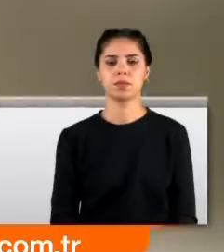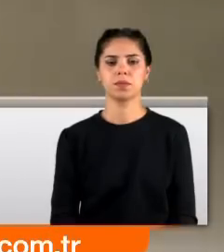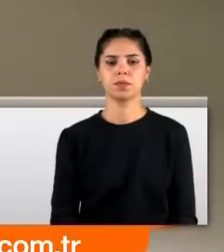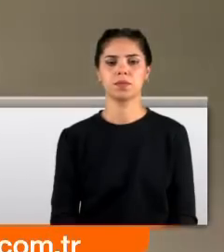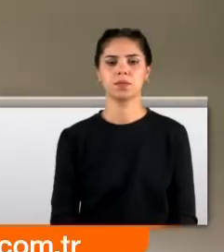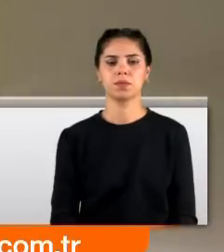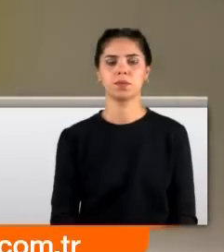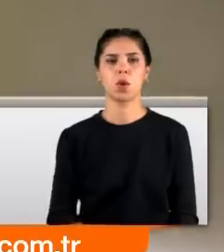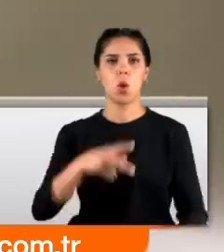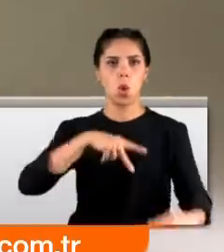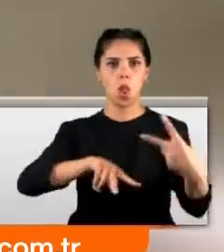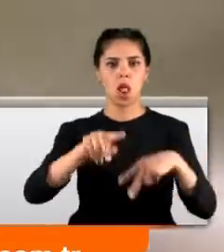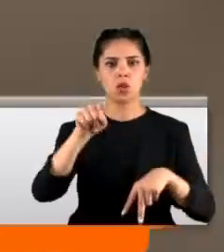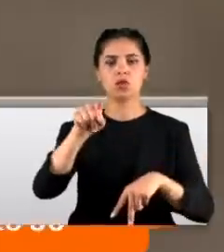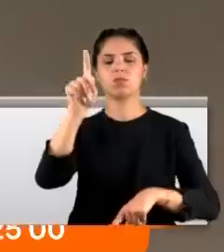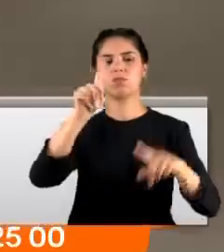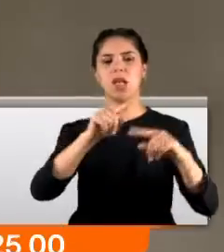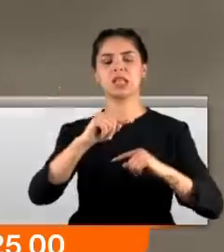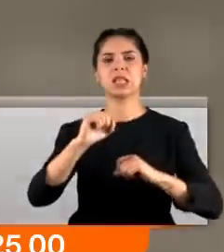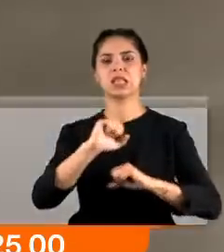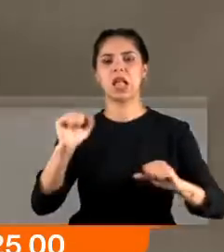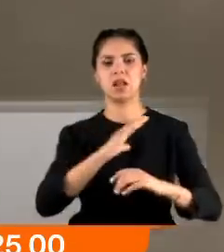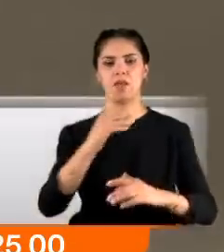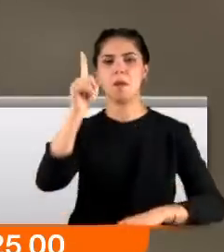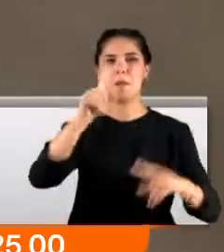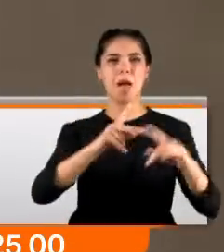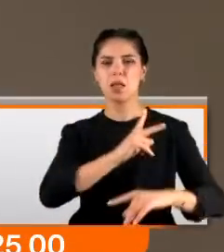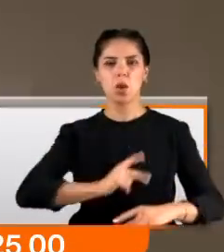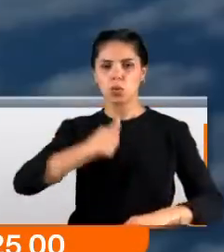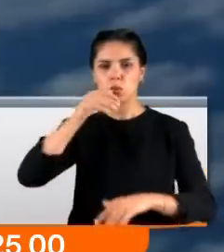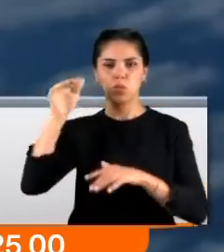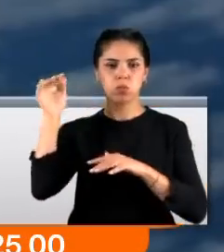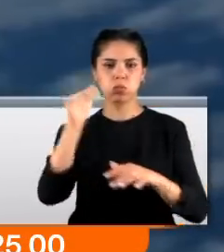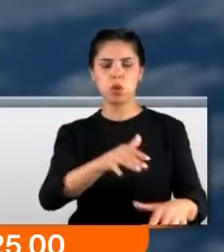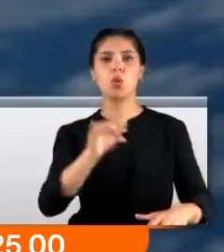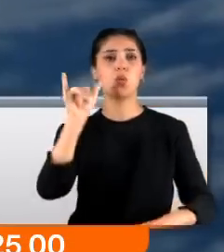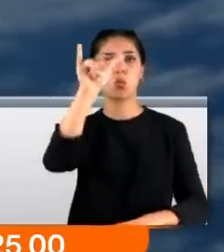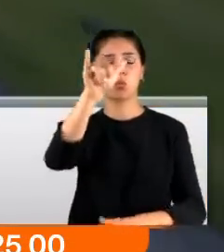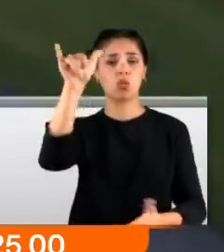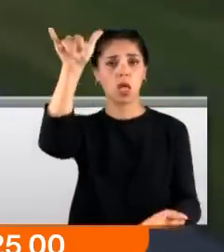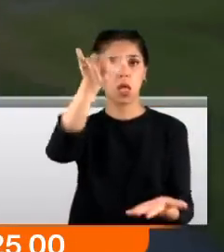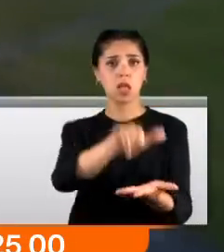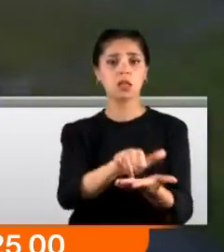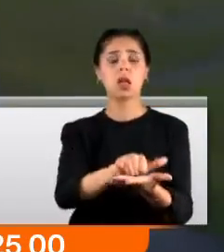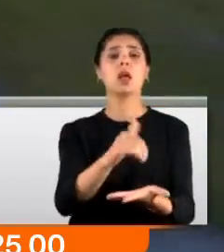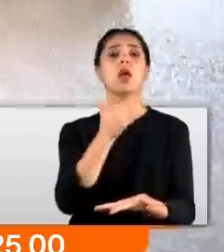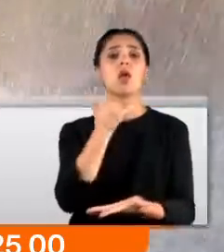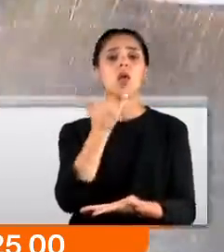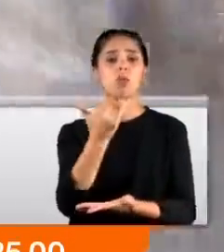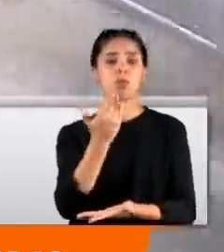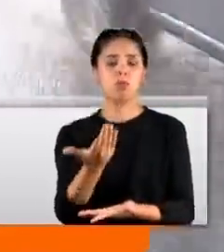mı? Toplu taşımada da yer yer aksamalar yaşandı. Bazı otobüsleri su bastı. Uçaklar iniş için uygun fırsat